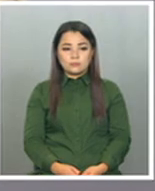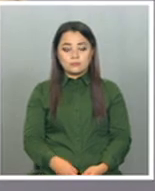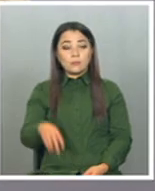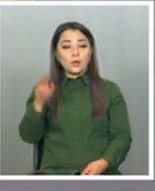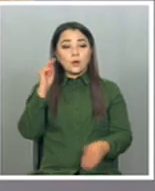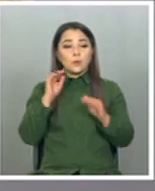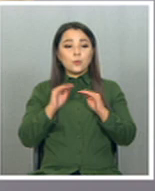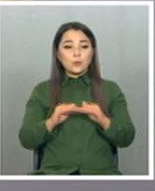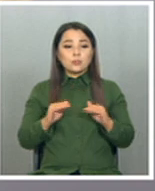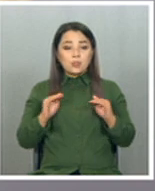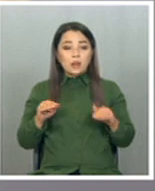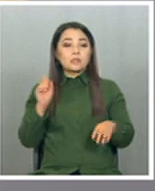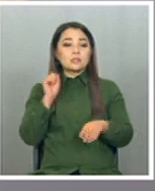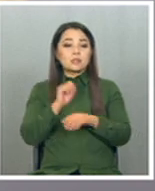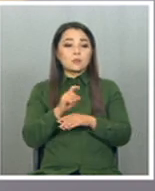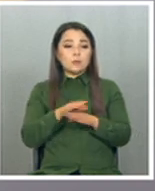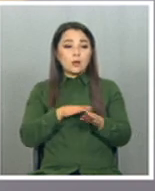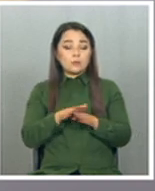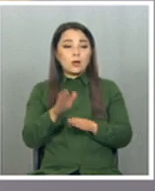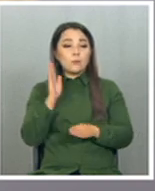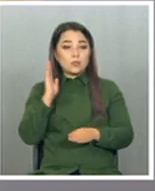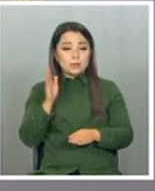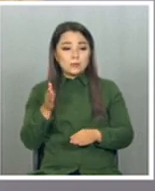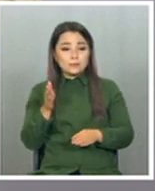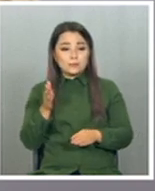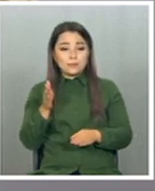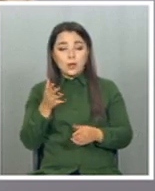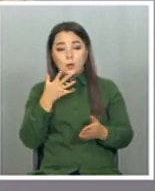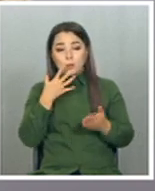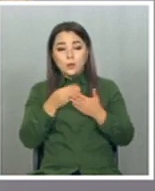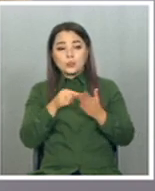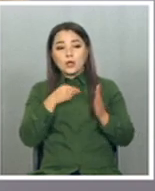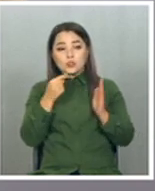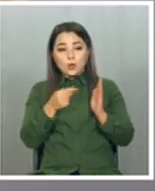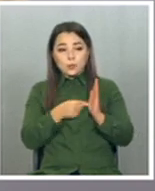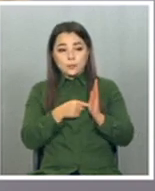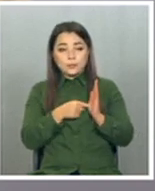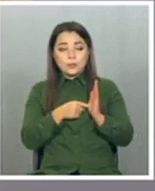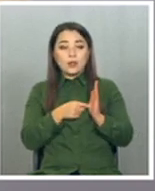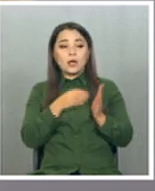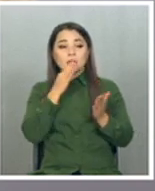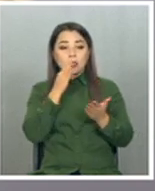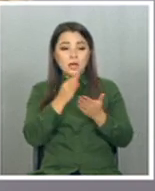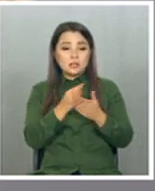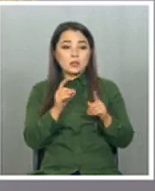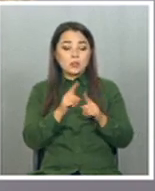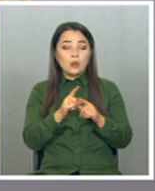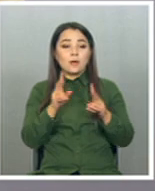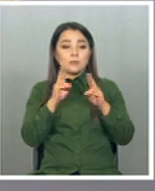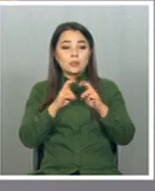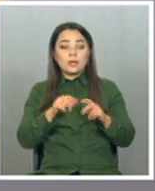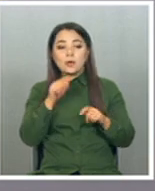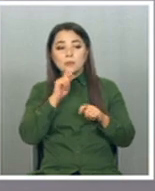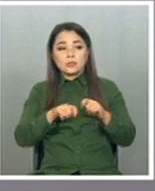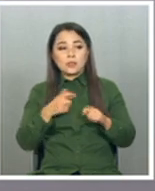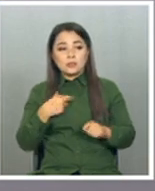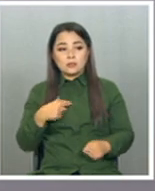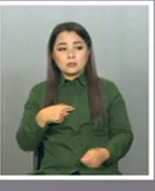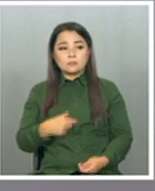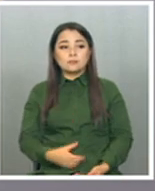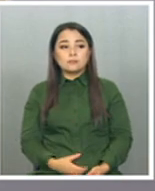Оқушылар, тапсырманы орындап болсаңыздар, өз жауаптарыңызды ұсынылған нұсқамен салыстырып көріңіздер.